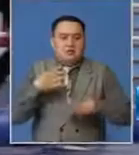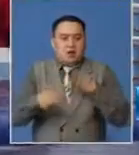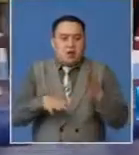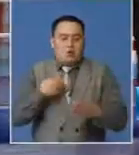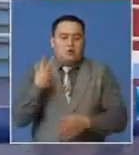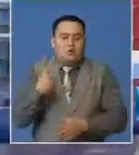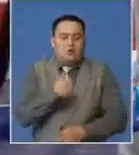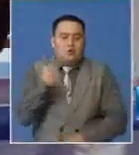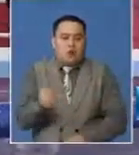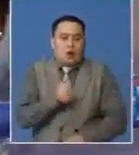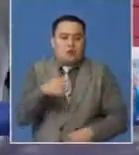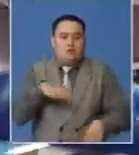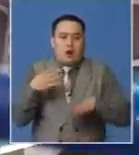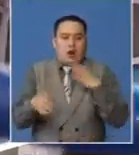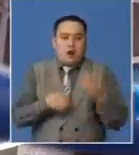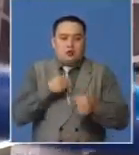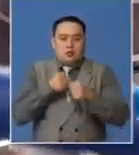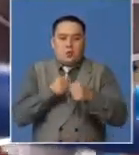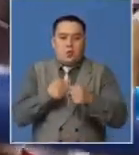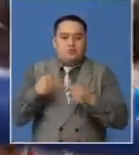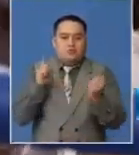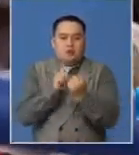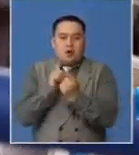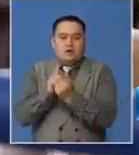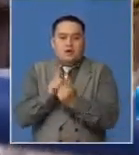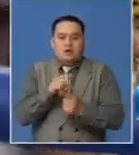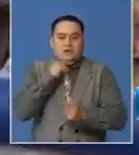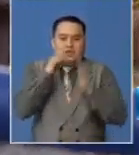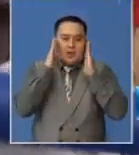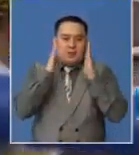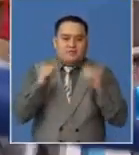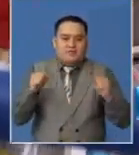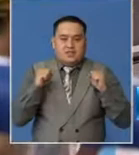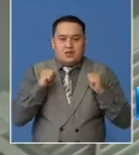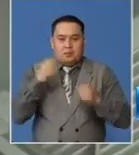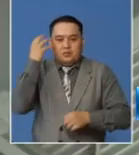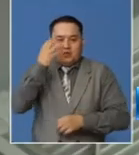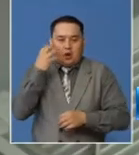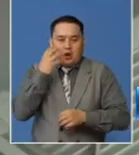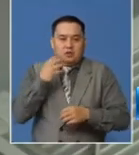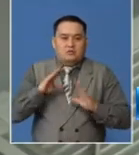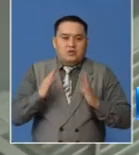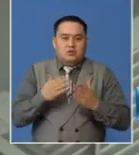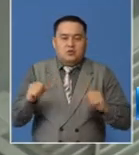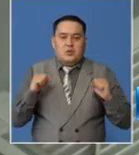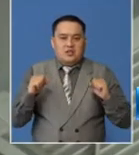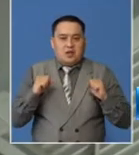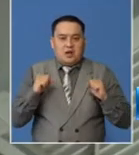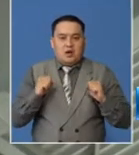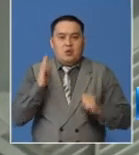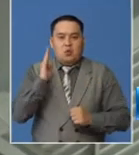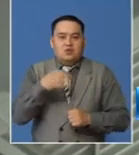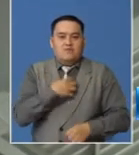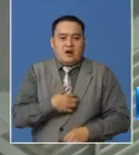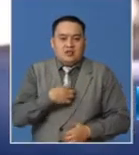около 2 часов. Разминка, отработка ударов, спарринги. Тренеры внимательно следят за физическим и психологическим состоянием спортсменок. Впереди